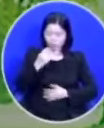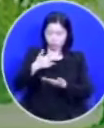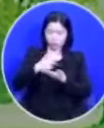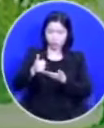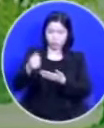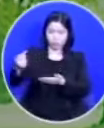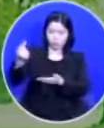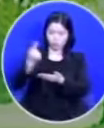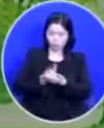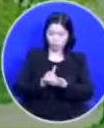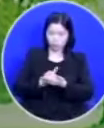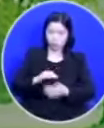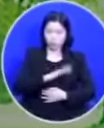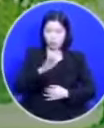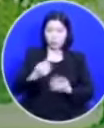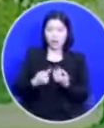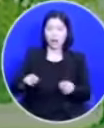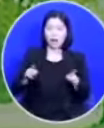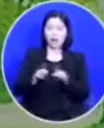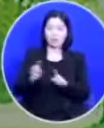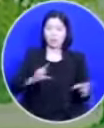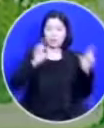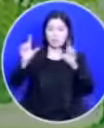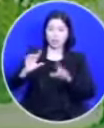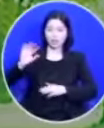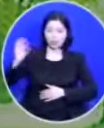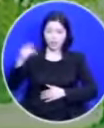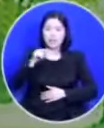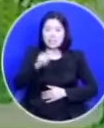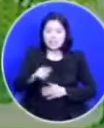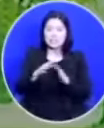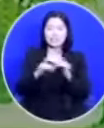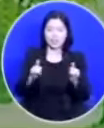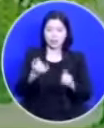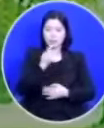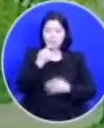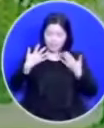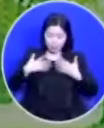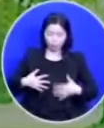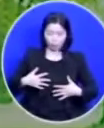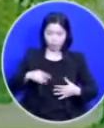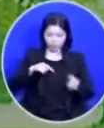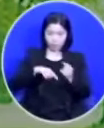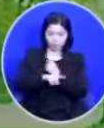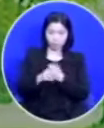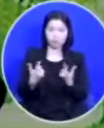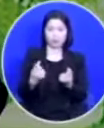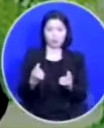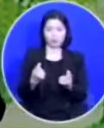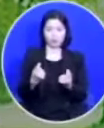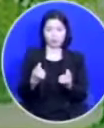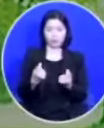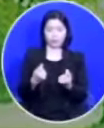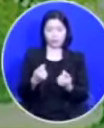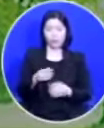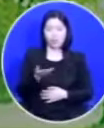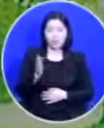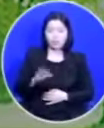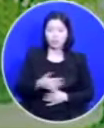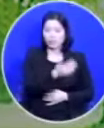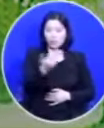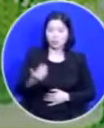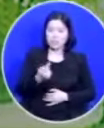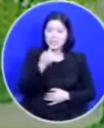우리와 함께 살게 된 바로 그 사람을 말하는 겁니다 이 흰 옷이 라고 하는 것은 자 그런데 여러분